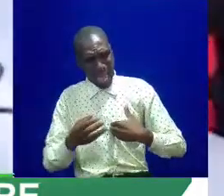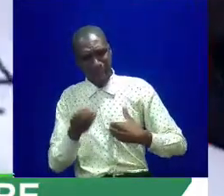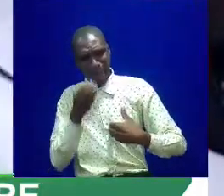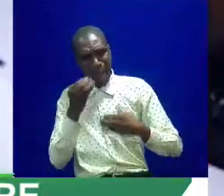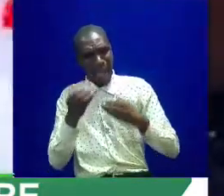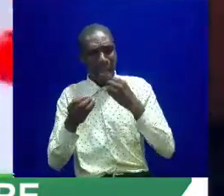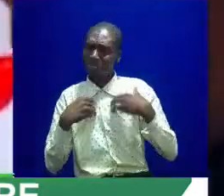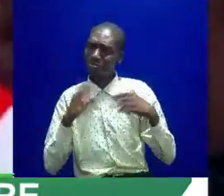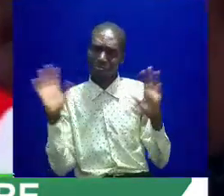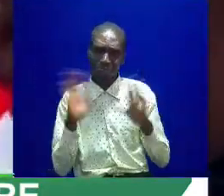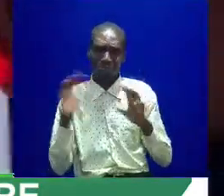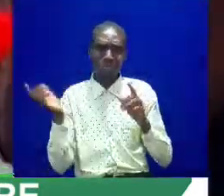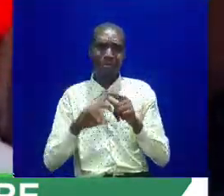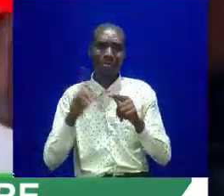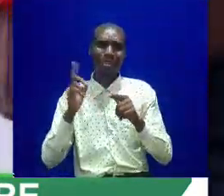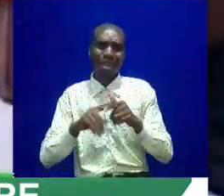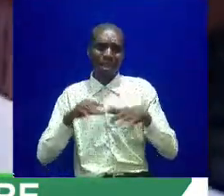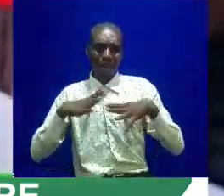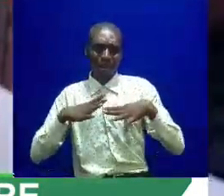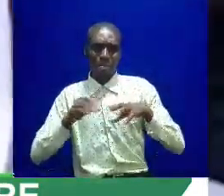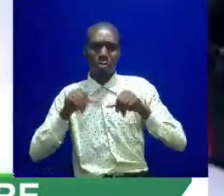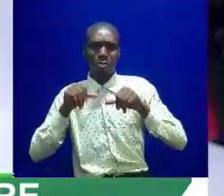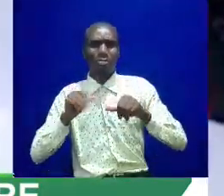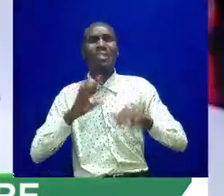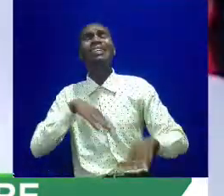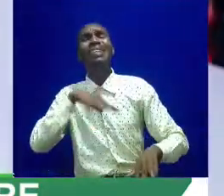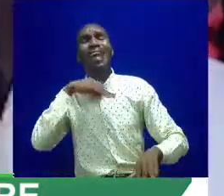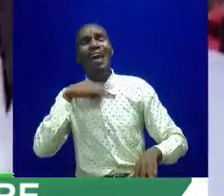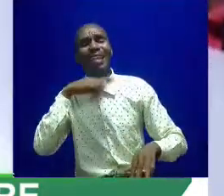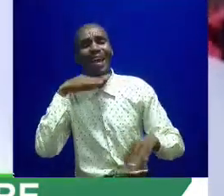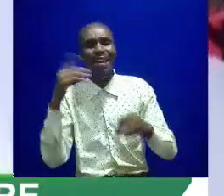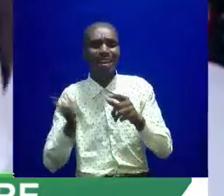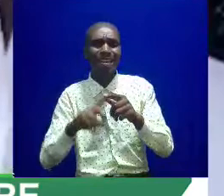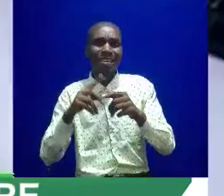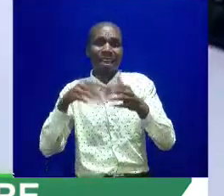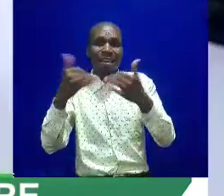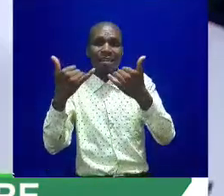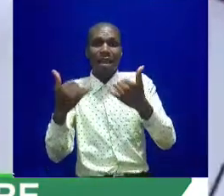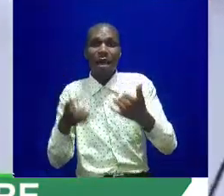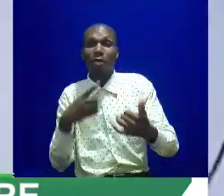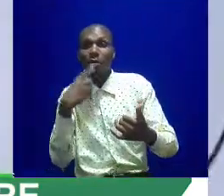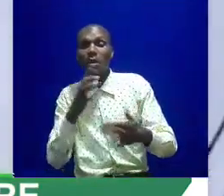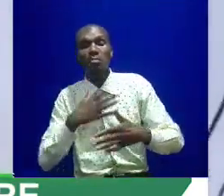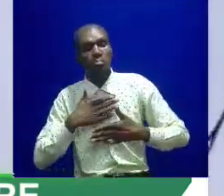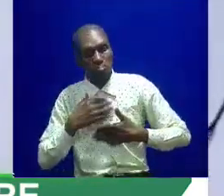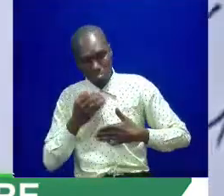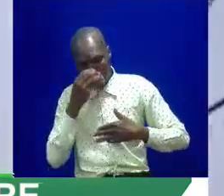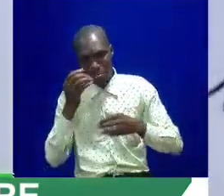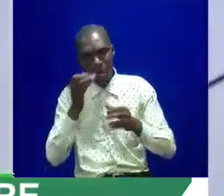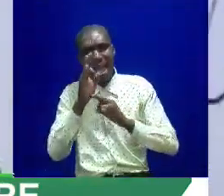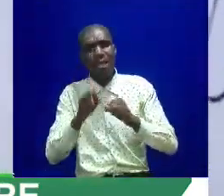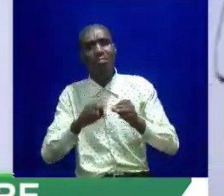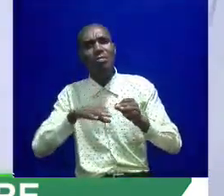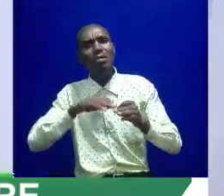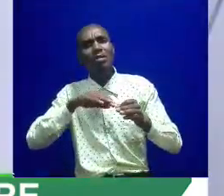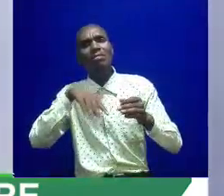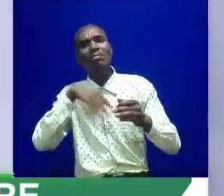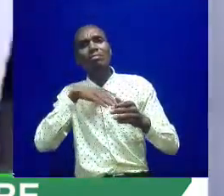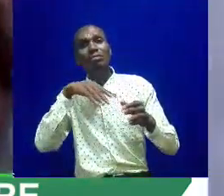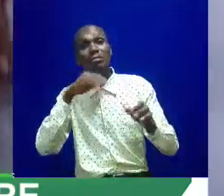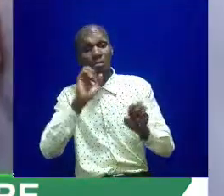Imejidi, vitu watu wanaendelea kukufa. Nataka kuambia mheshimiwa Ruto, kama ameshindwa na